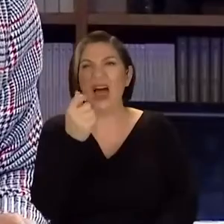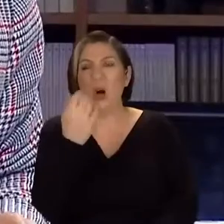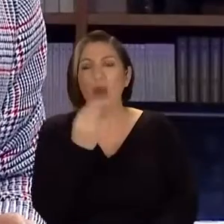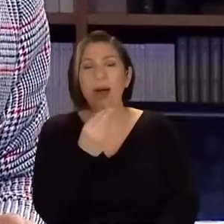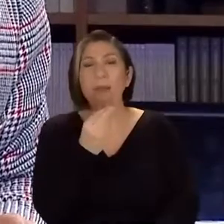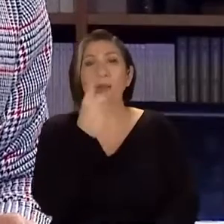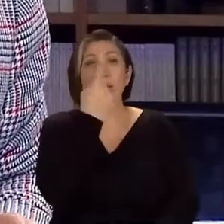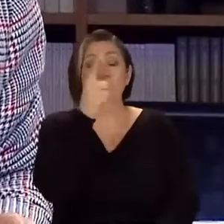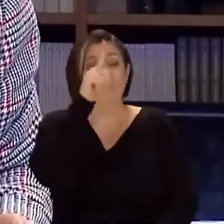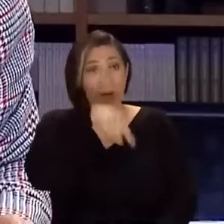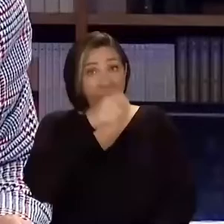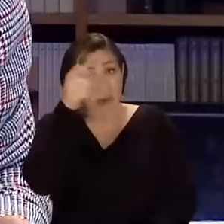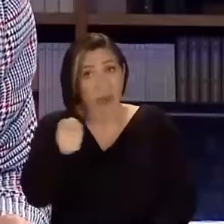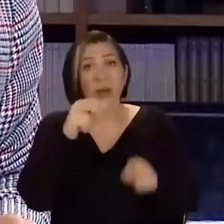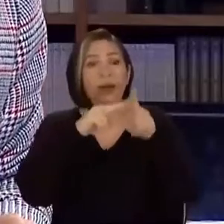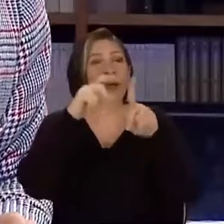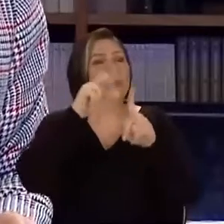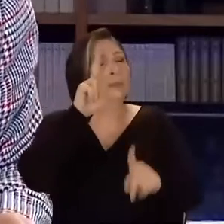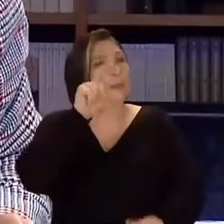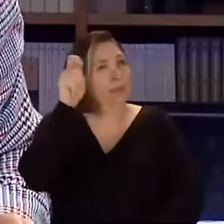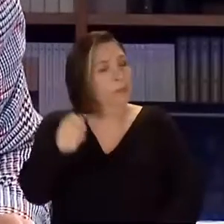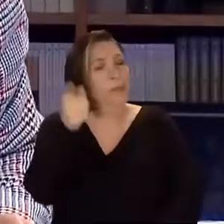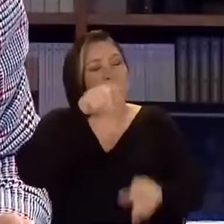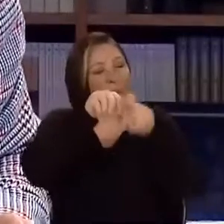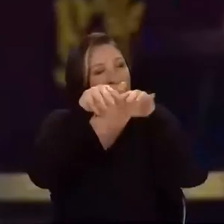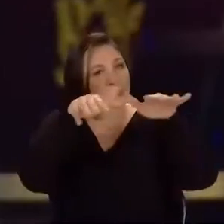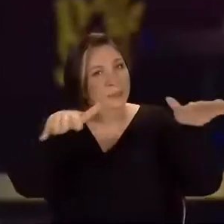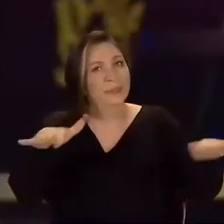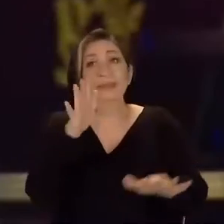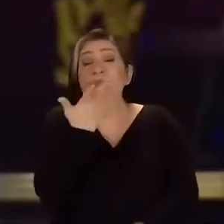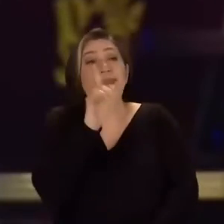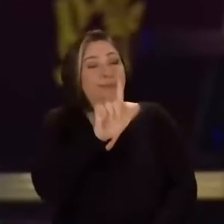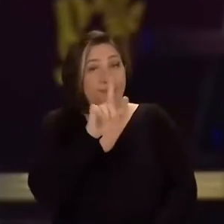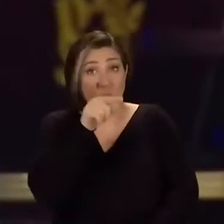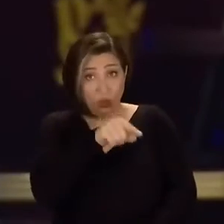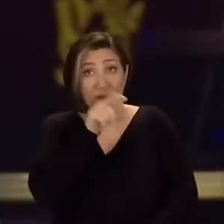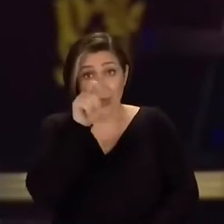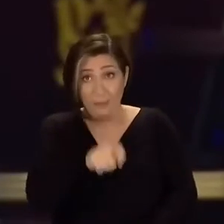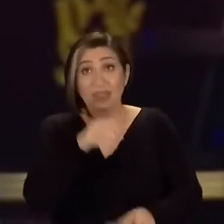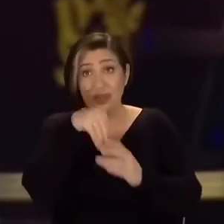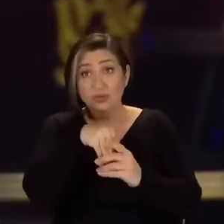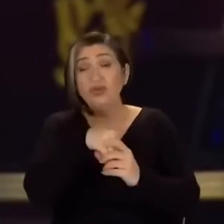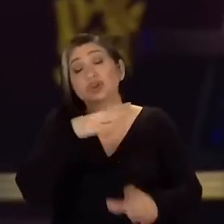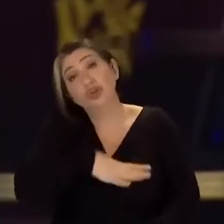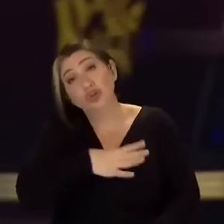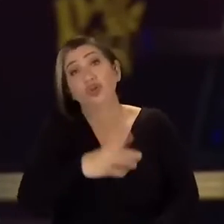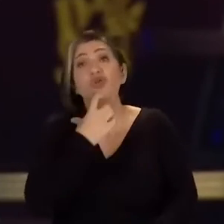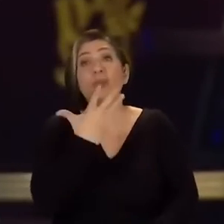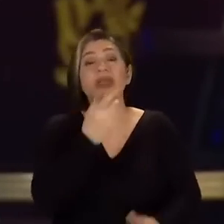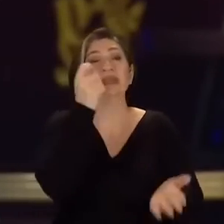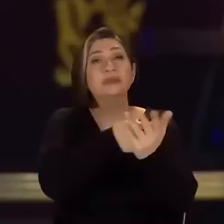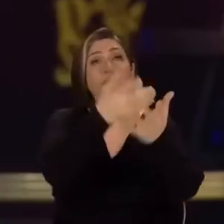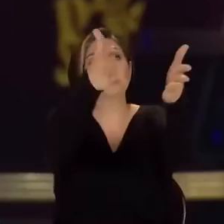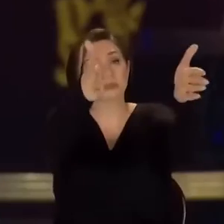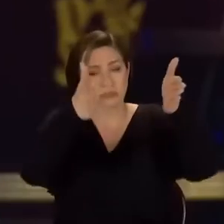bir vergi ödeme, KDV ödeme, diğer sistem ne gerektiriyorsa bunu uyguladıkları için istiyorlarsa domates satın alıp